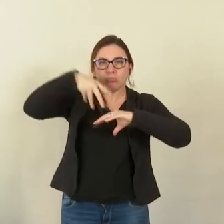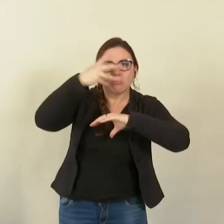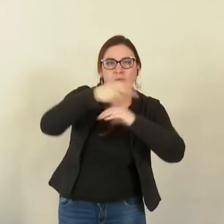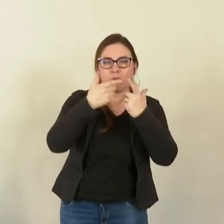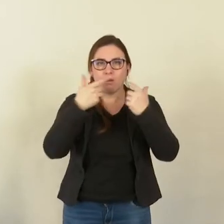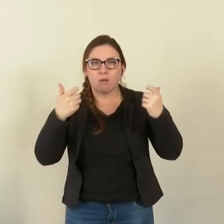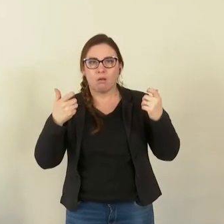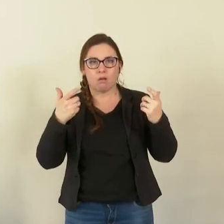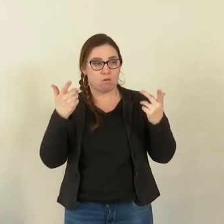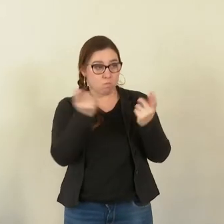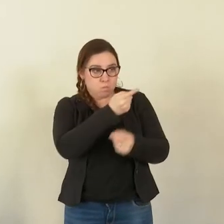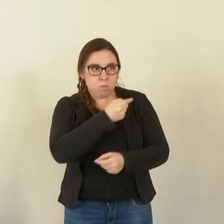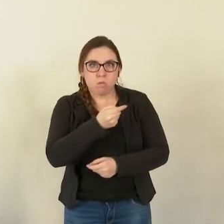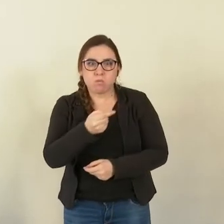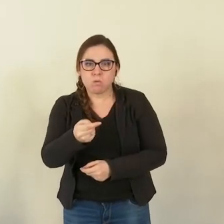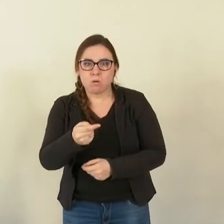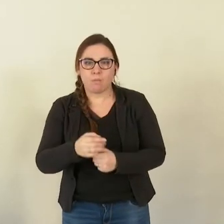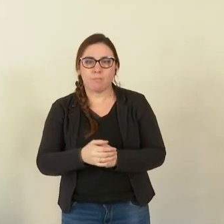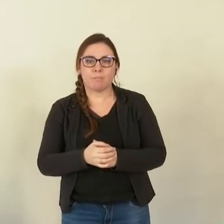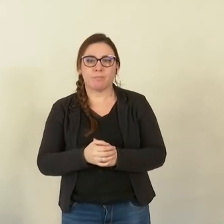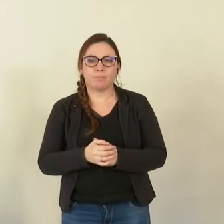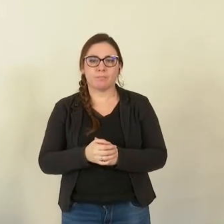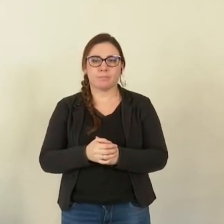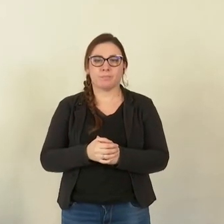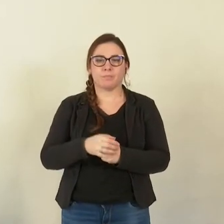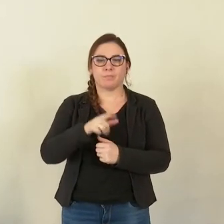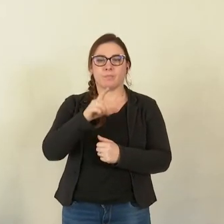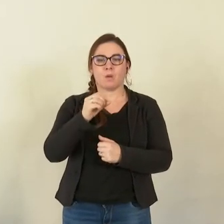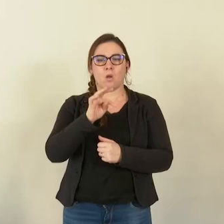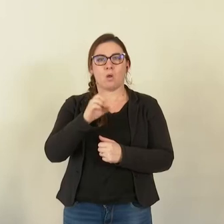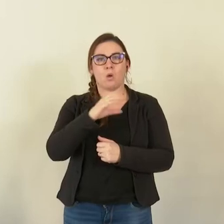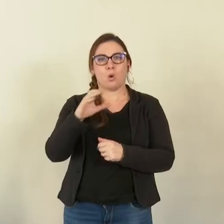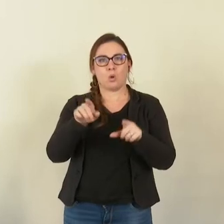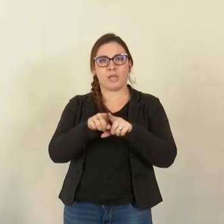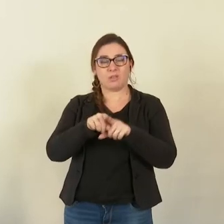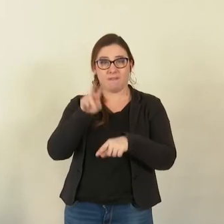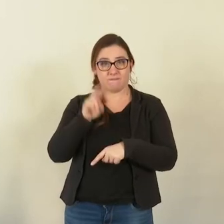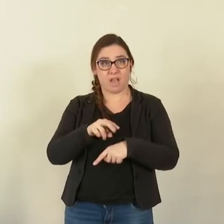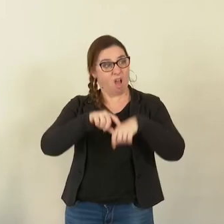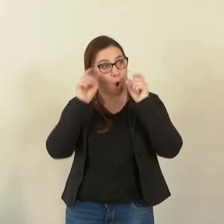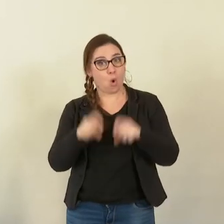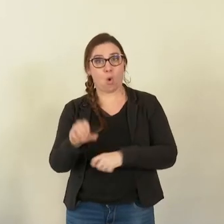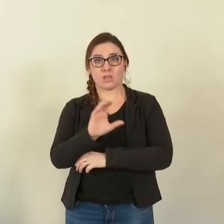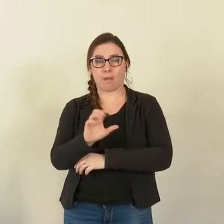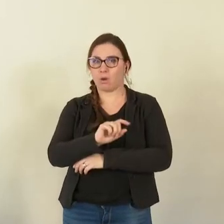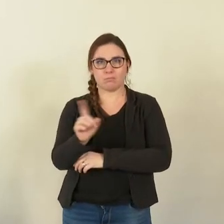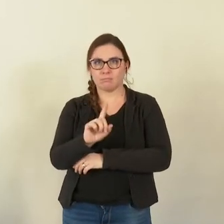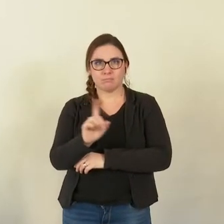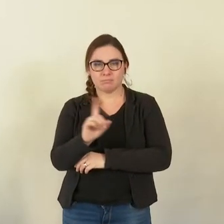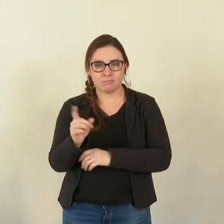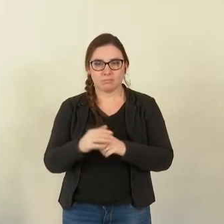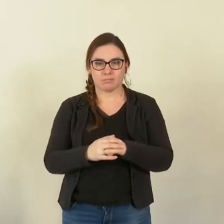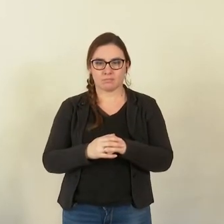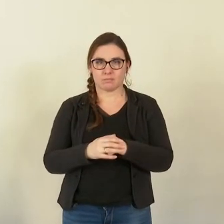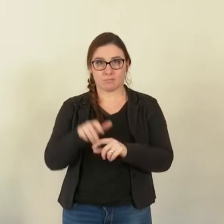urbaine est très défavorable et que le lottech n'est pas en fait du tout du Lot carbone et je cite